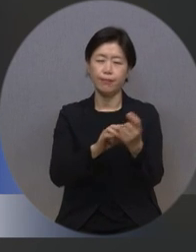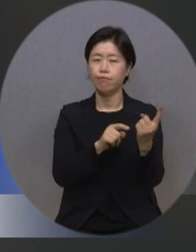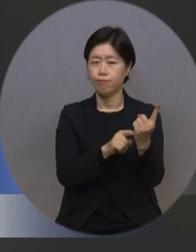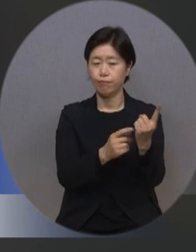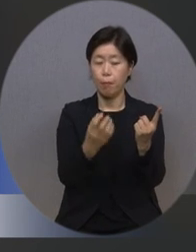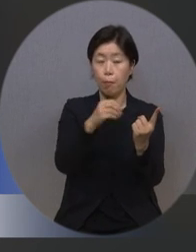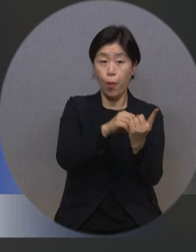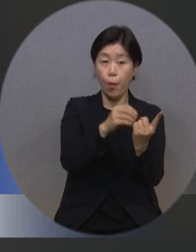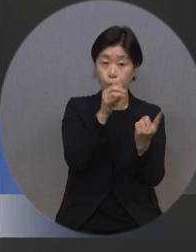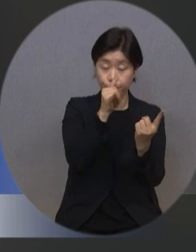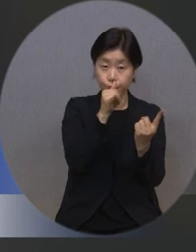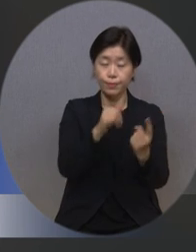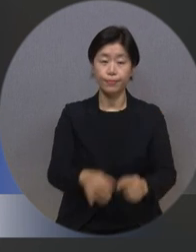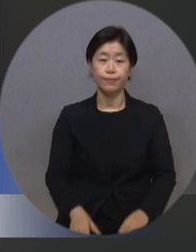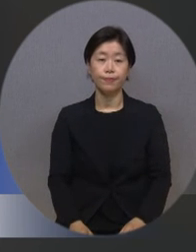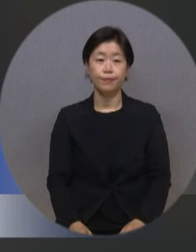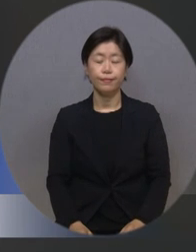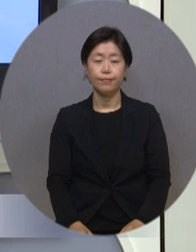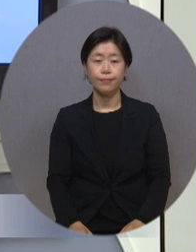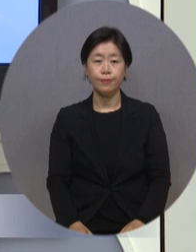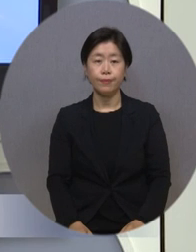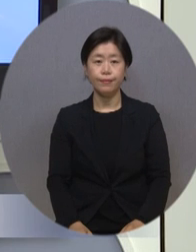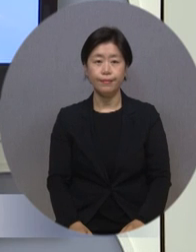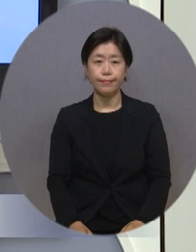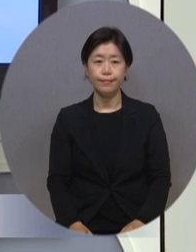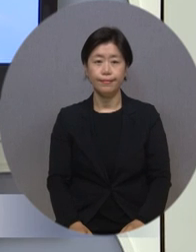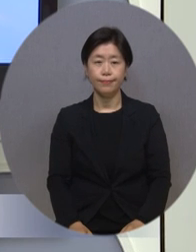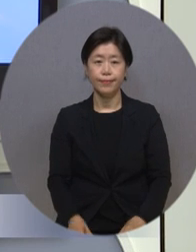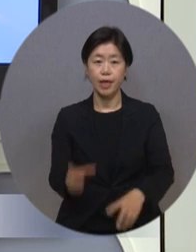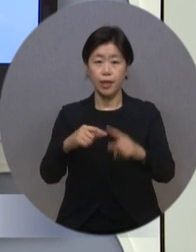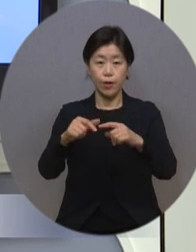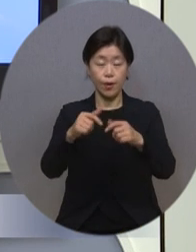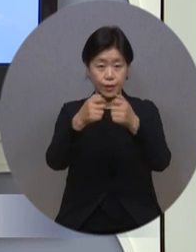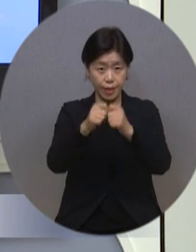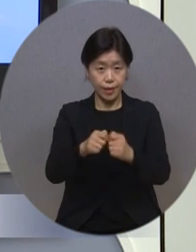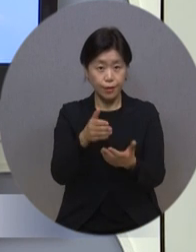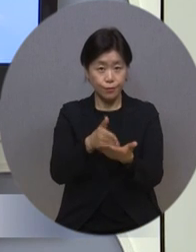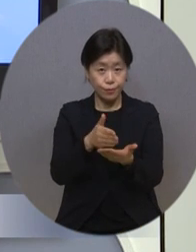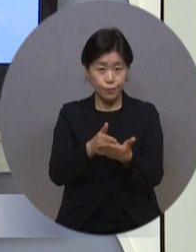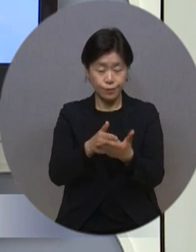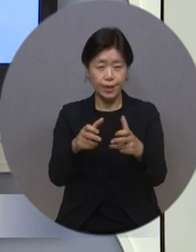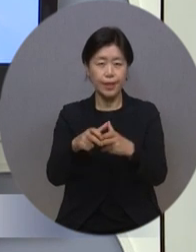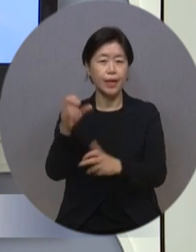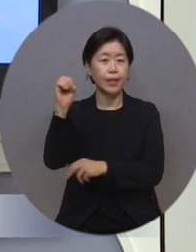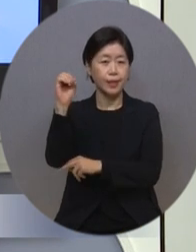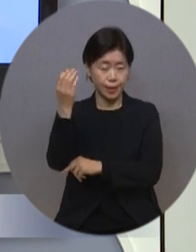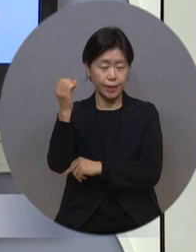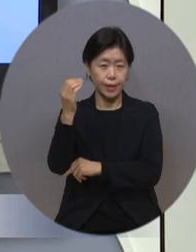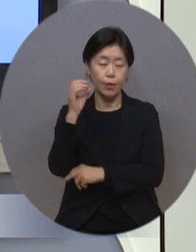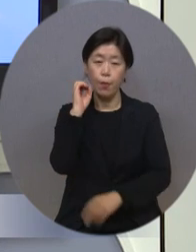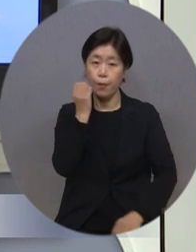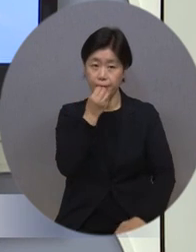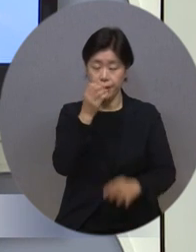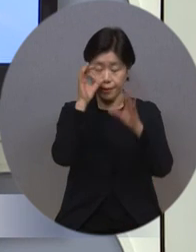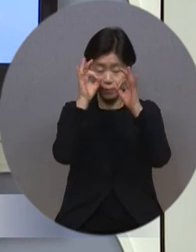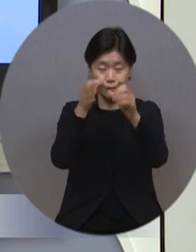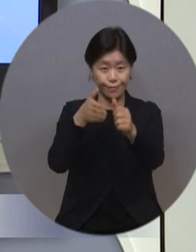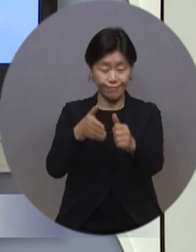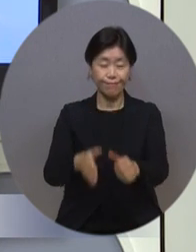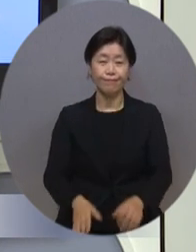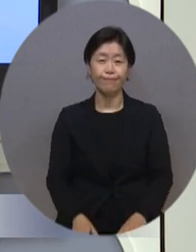관람객들의 편의가 개선될 것으로 보여집니다 더 자세한 뉴스는 장애인 신문과 웰페어뉴스 홈페이지를 통해 확인할 수